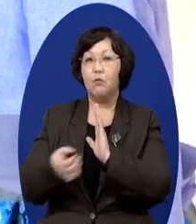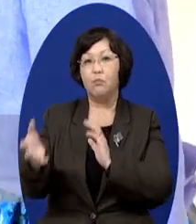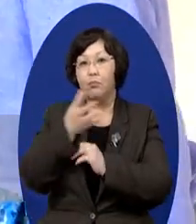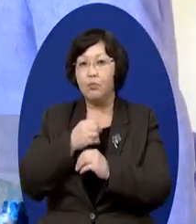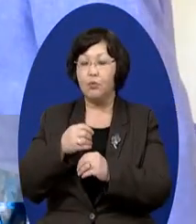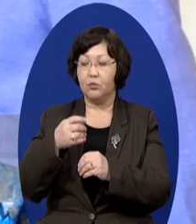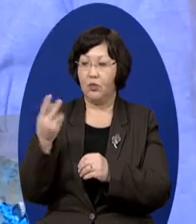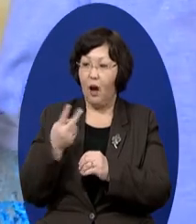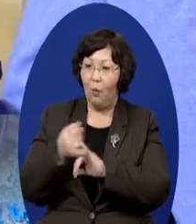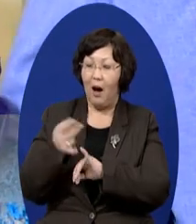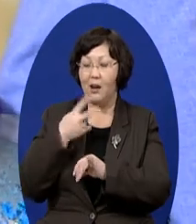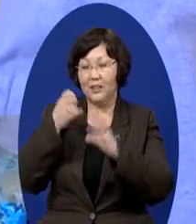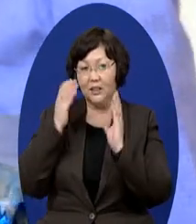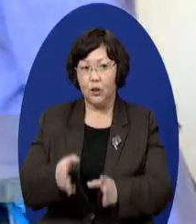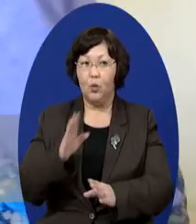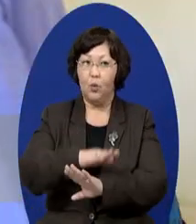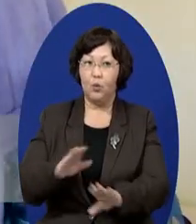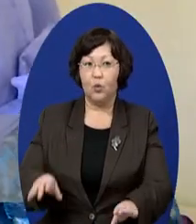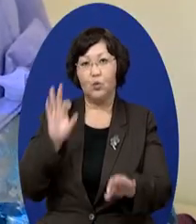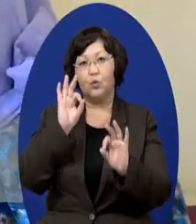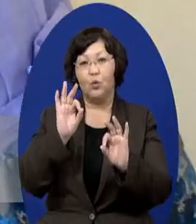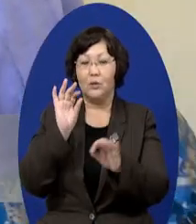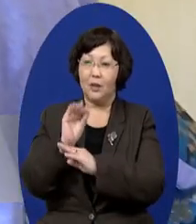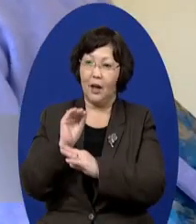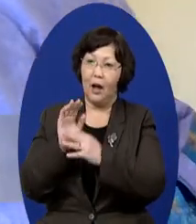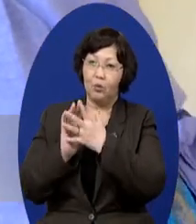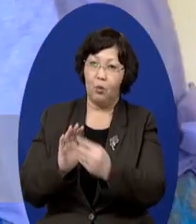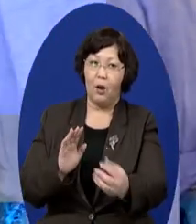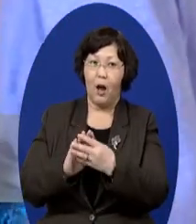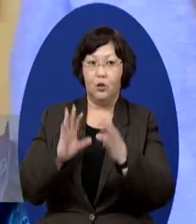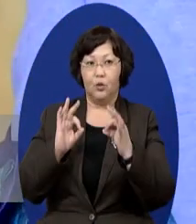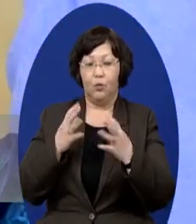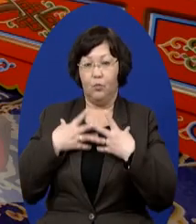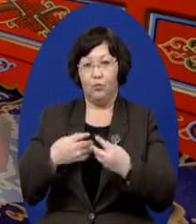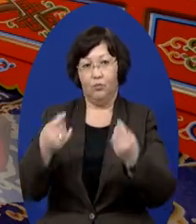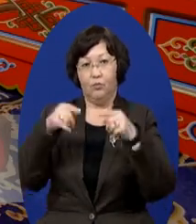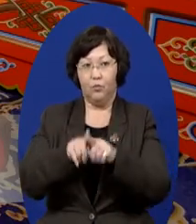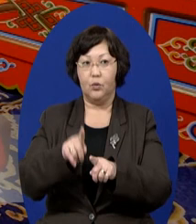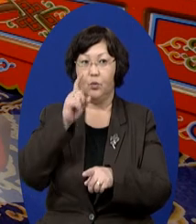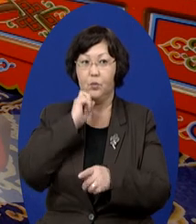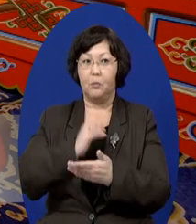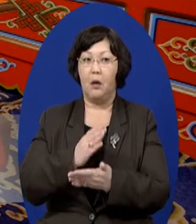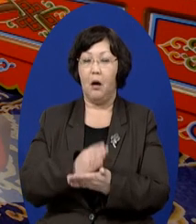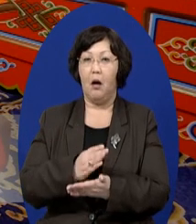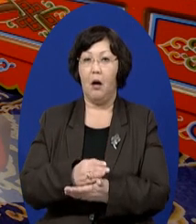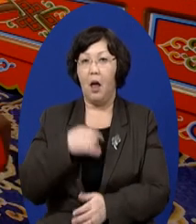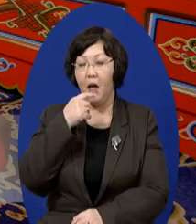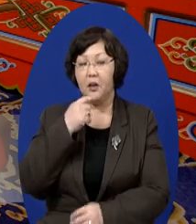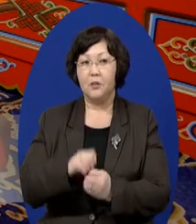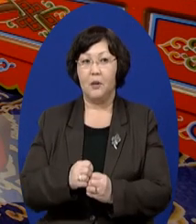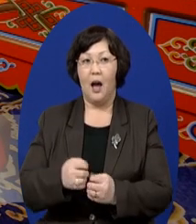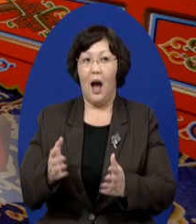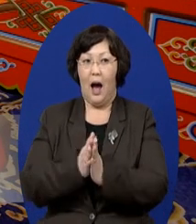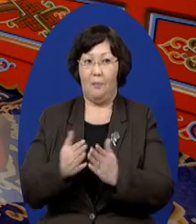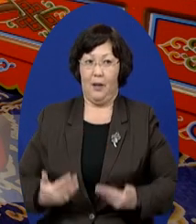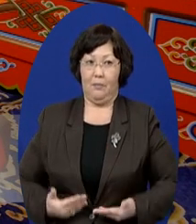ч заахаасаа илүүтэйгээр үлгэрлэж сургахыг хүсдэг гэж хосууд ярьлаа. Одоо хамт амьдарч байгаа мөртлөө тоодгүй нөгөө